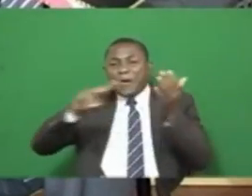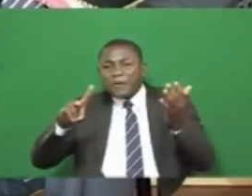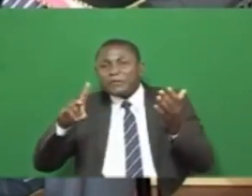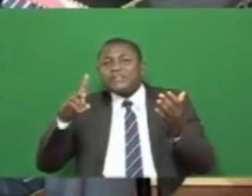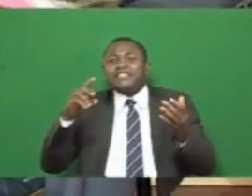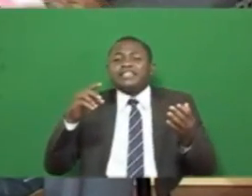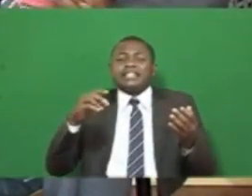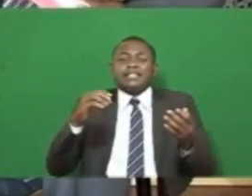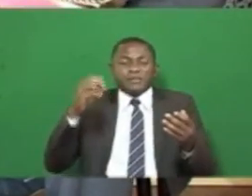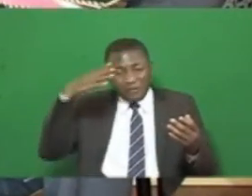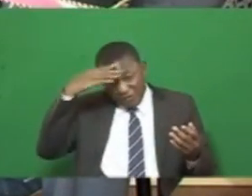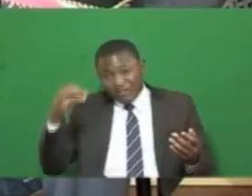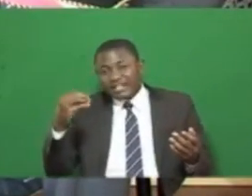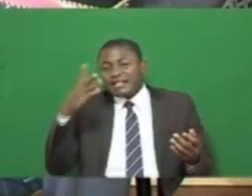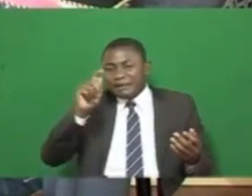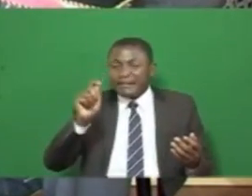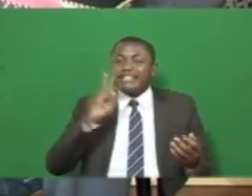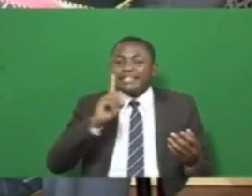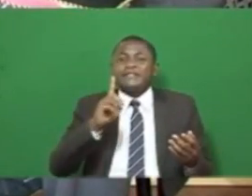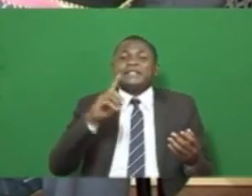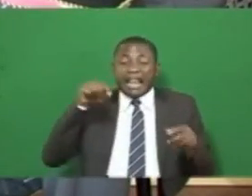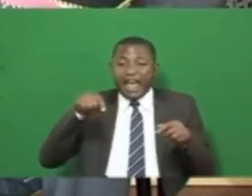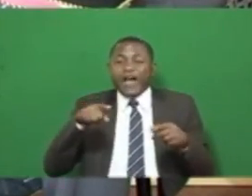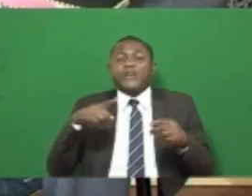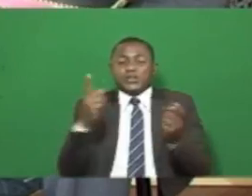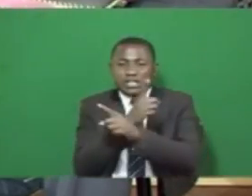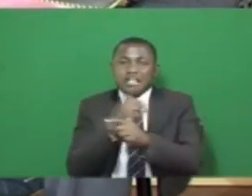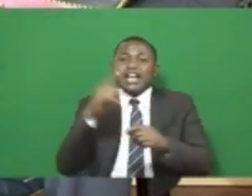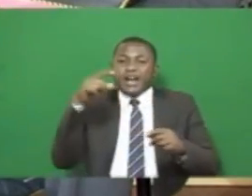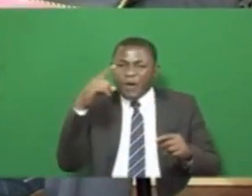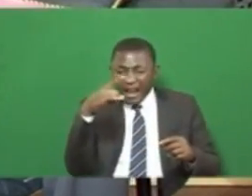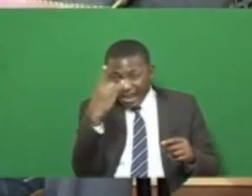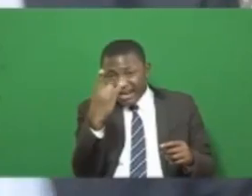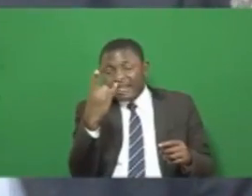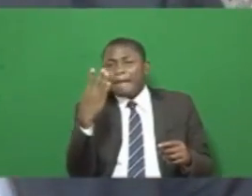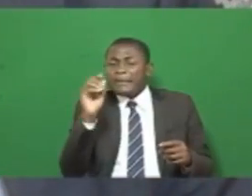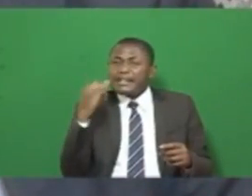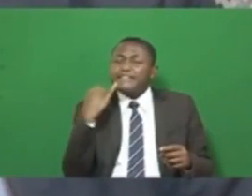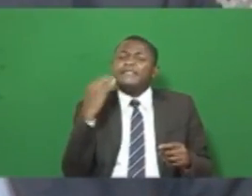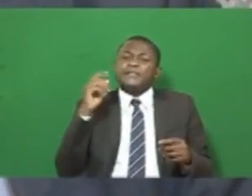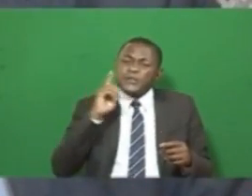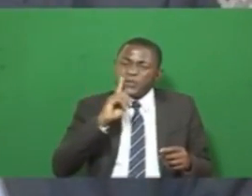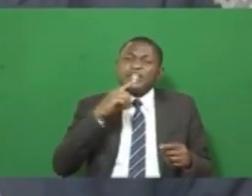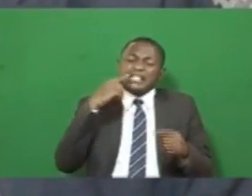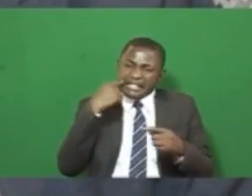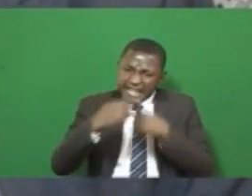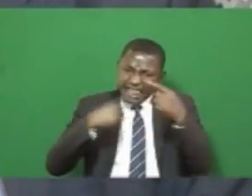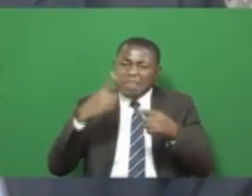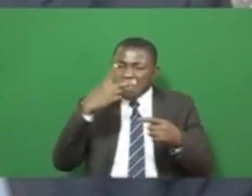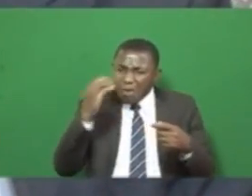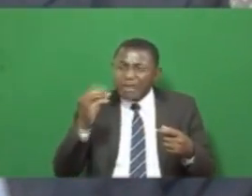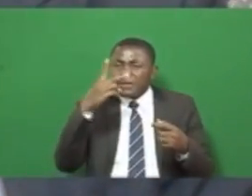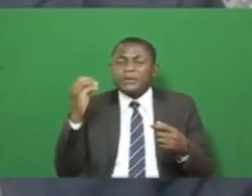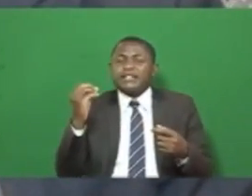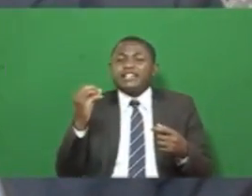100. But wofamba ne 20. Ne 20. Hauna chaunombovhiringika. Saka ndopandiri kufunga kuti naiva terere. Mufundisi